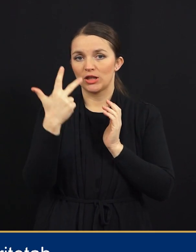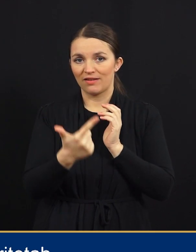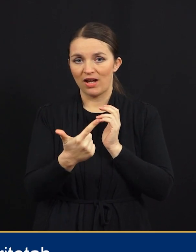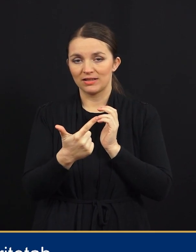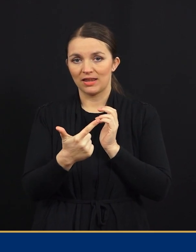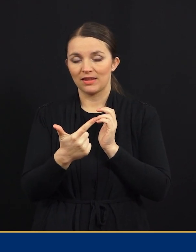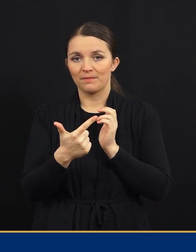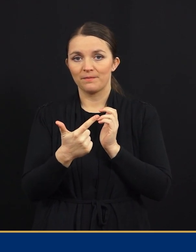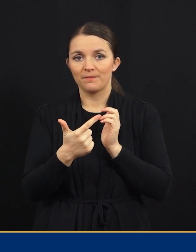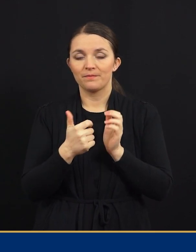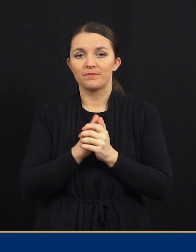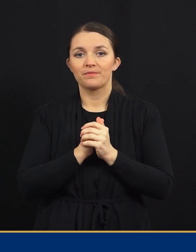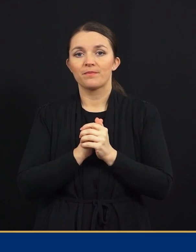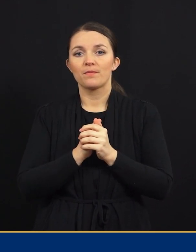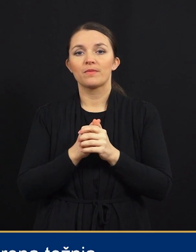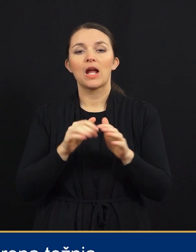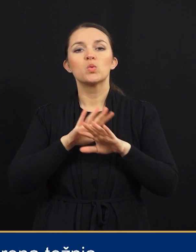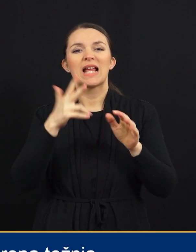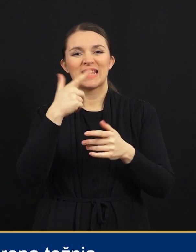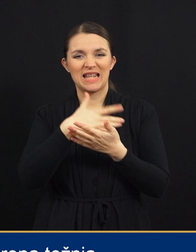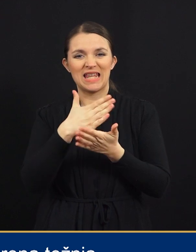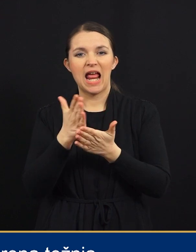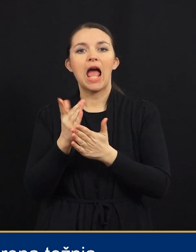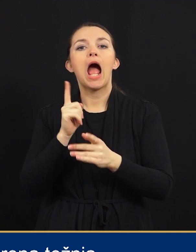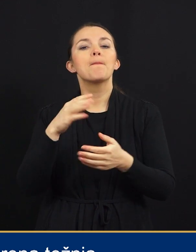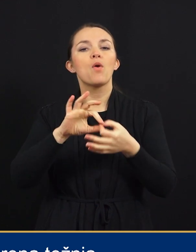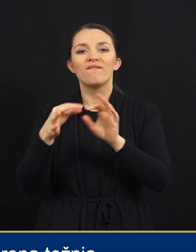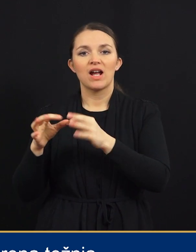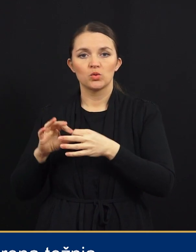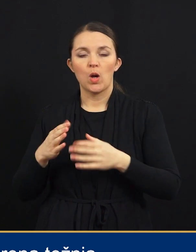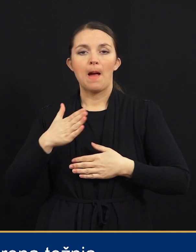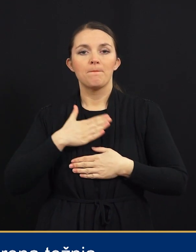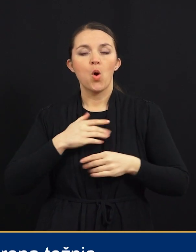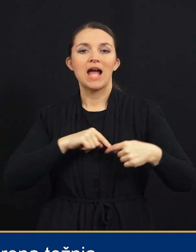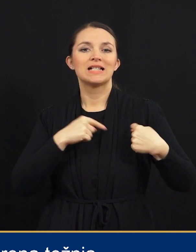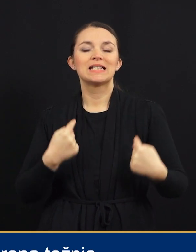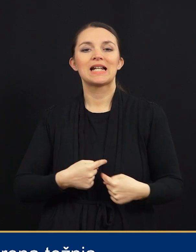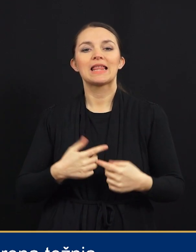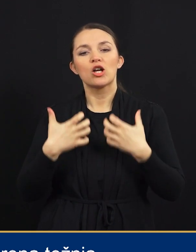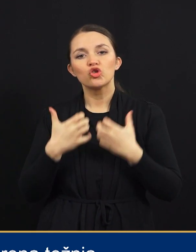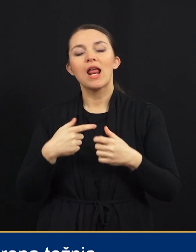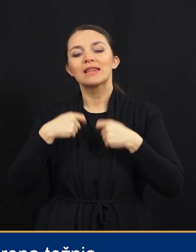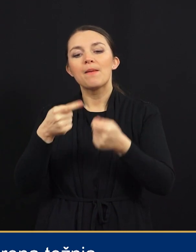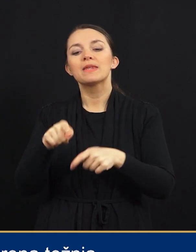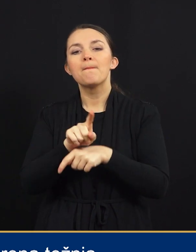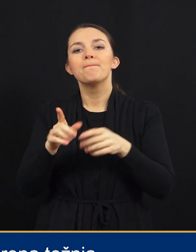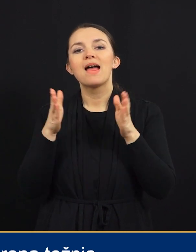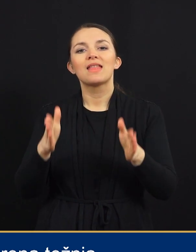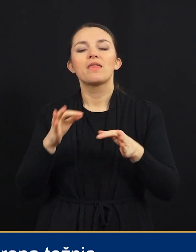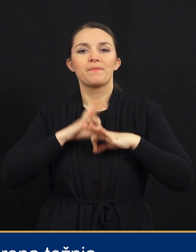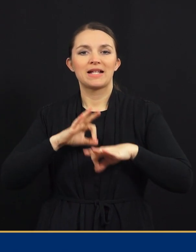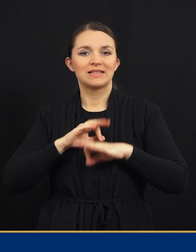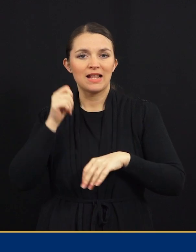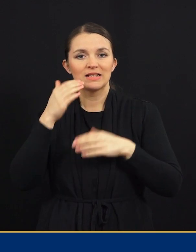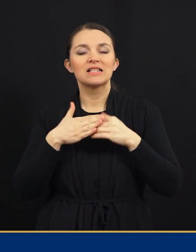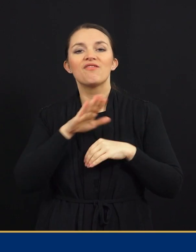2023. Kar vse tri dele povezuje, je moja iskrena težnja dati temu mandatu predsednice